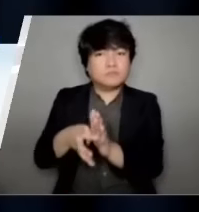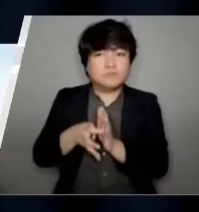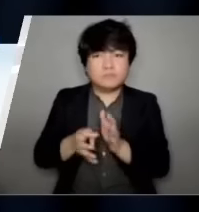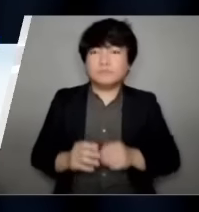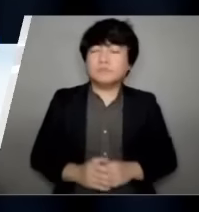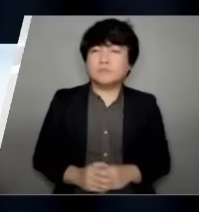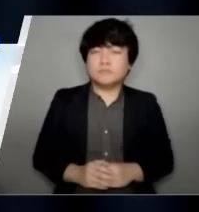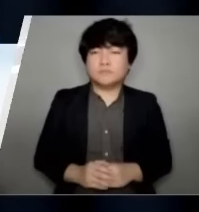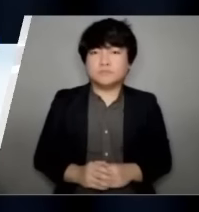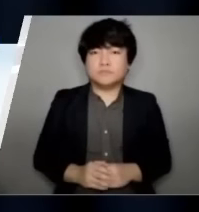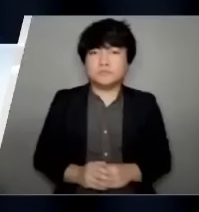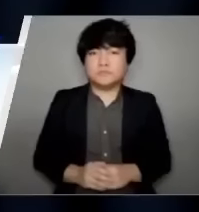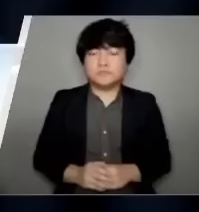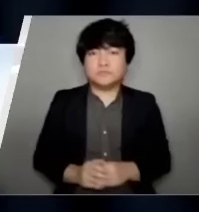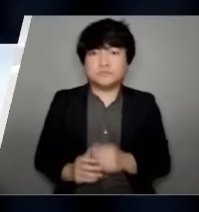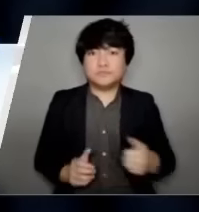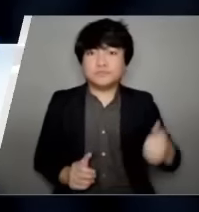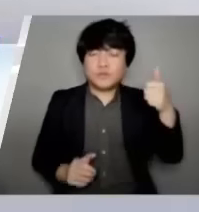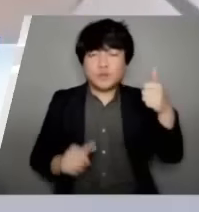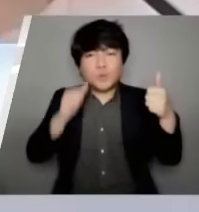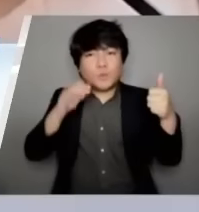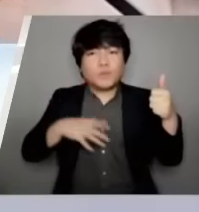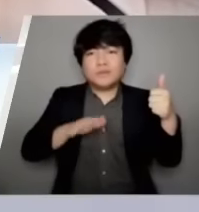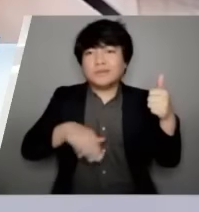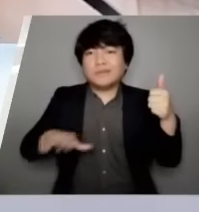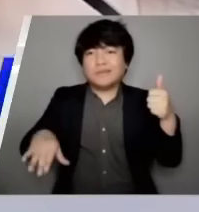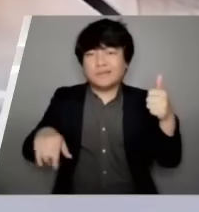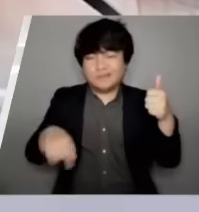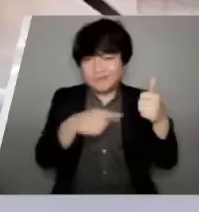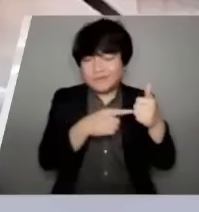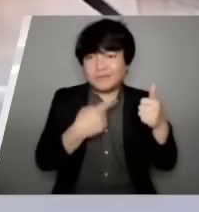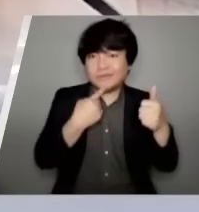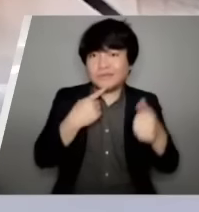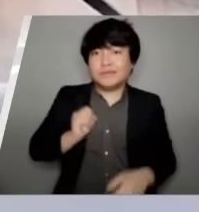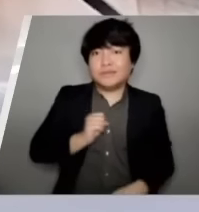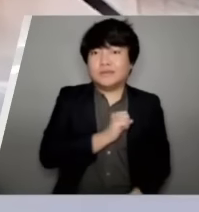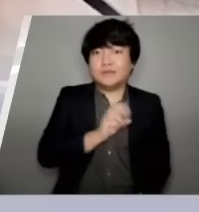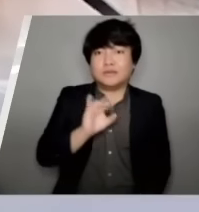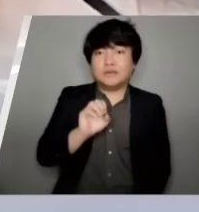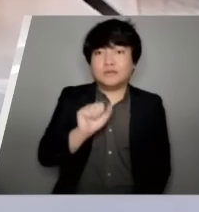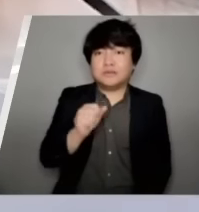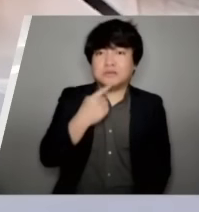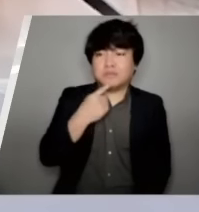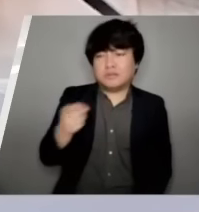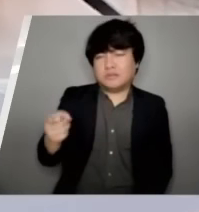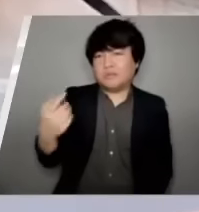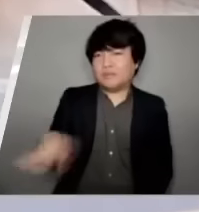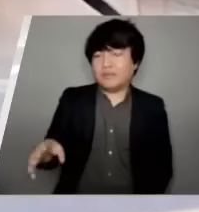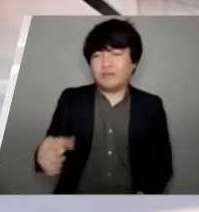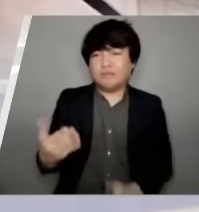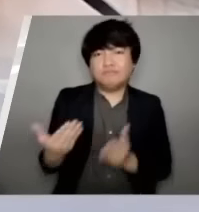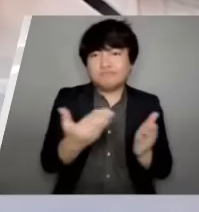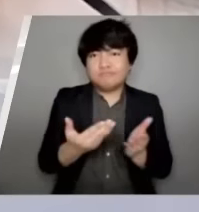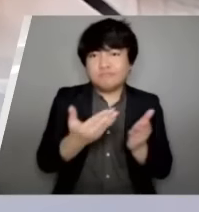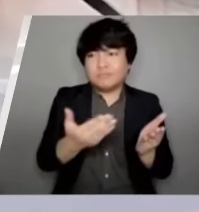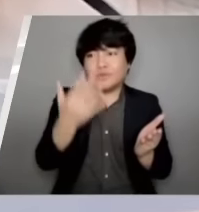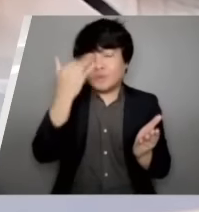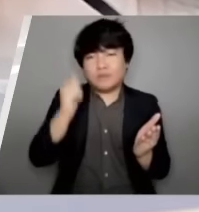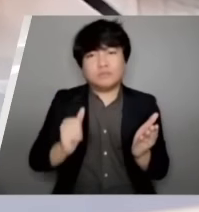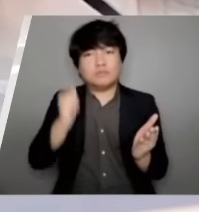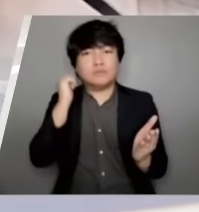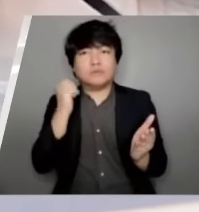Women and Children Chairperson Senador Risa Ontiveros, gas-gas na palusot na ang petition for certiorari ng mga umiiwas sa investigasyon.